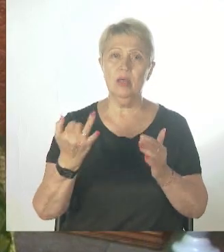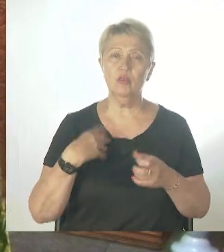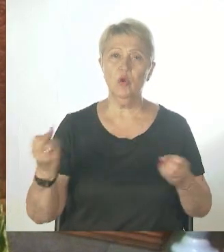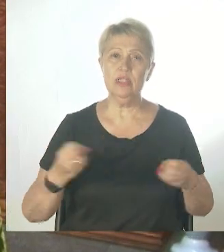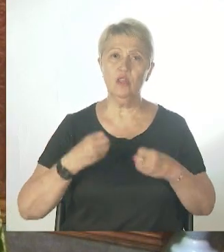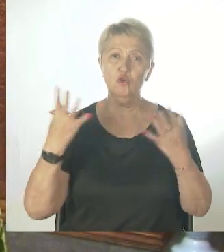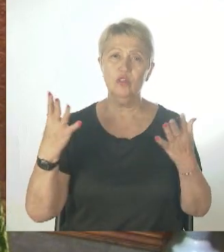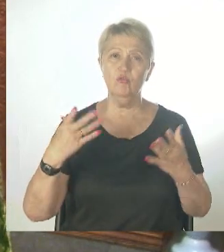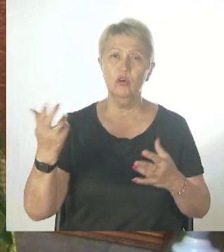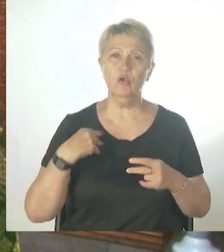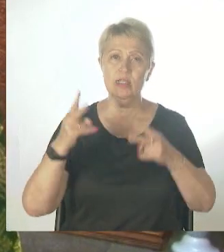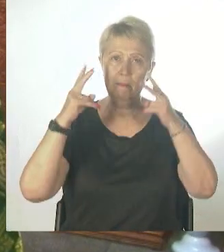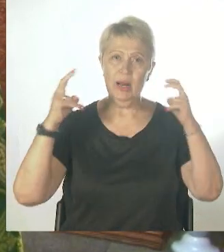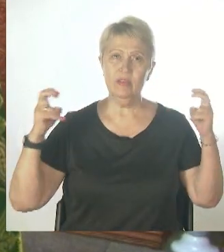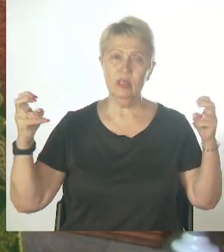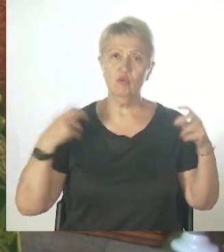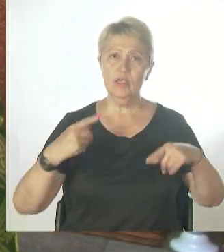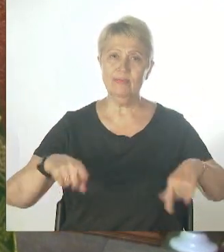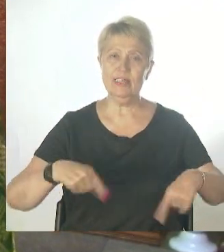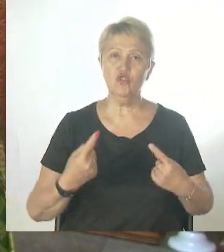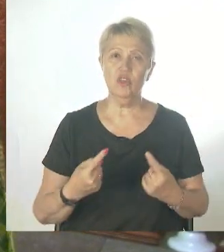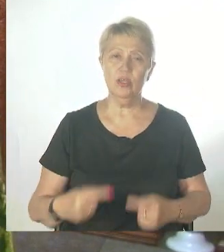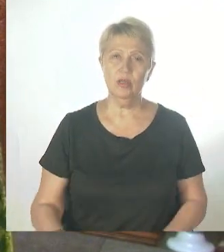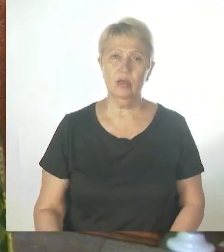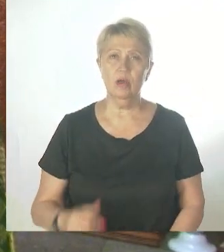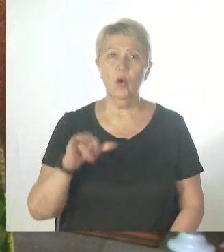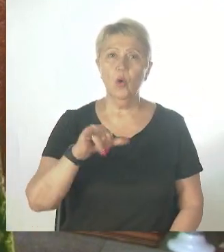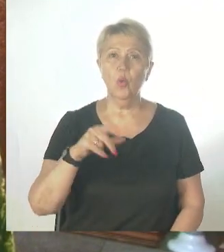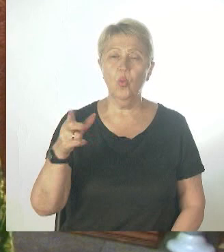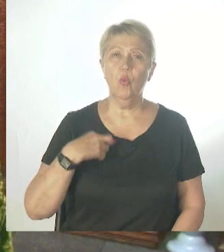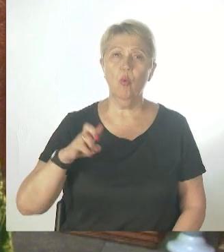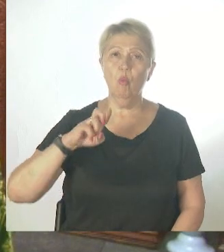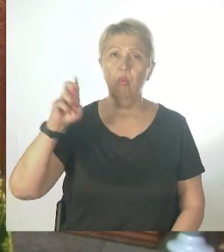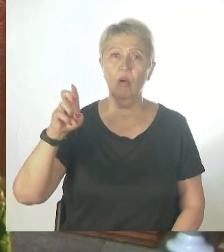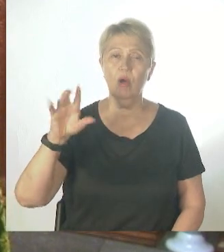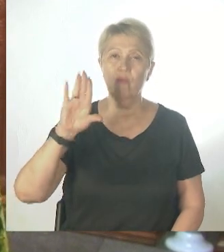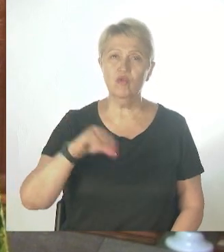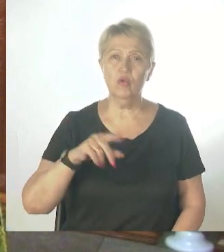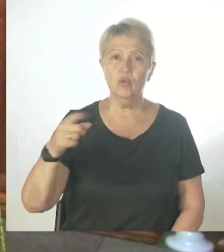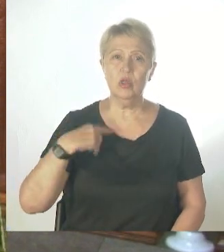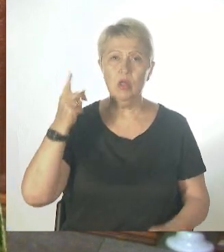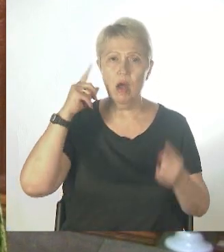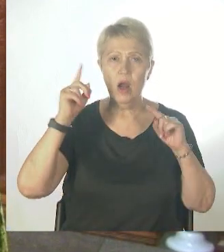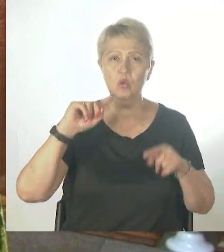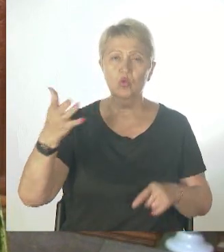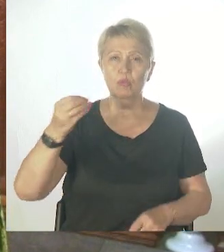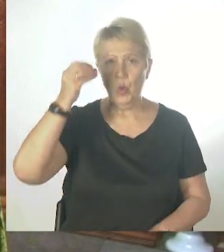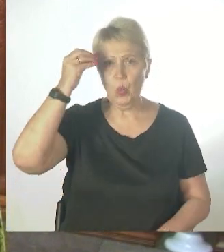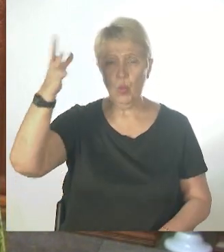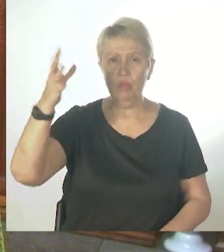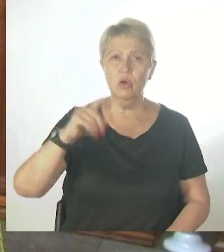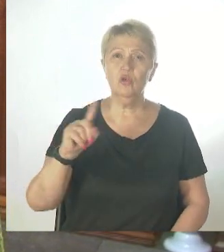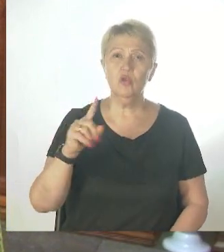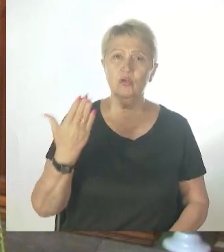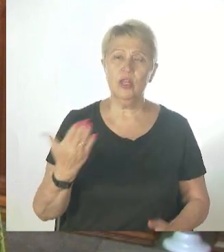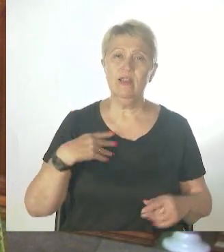торжеством православия, возрождения. У Бога все разум. И то, что мы